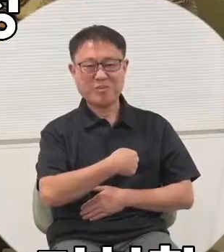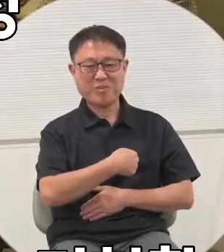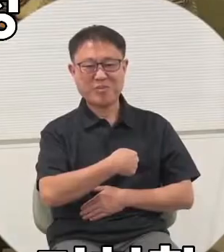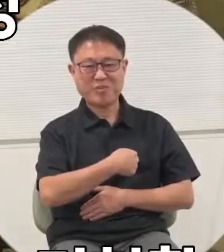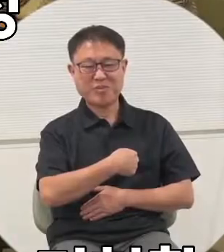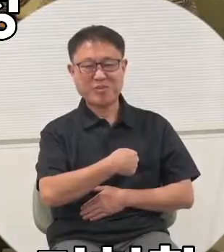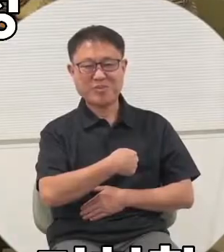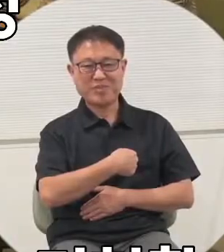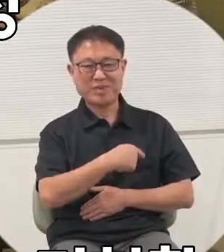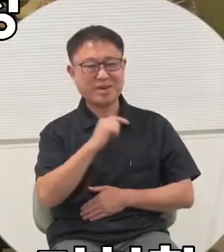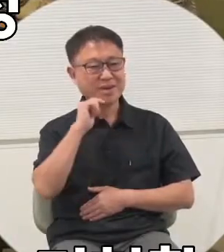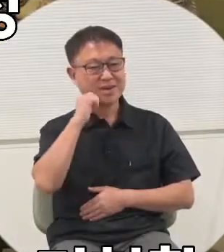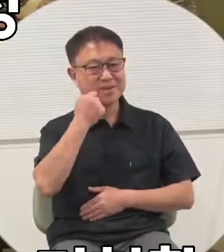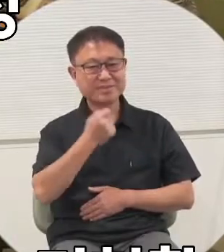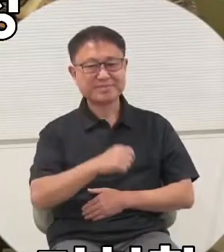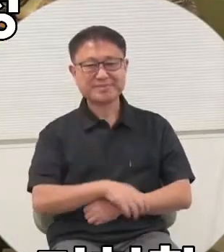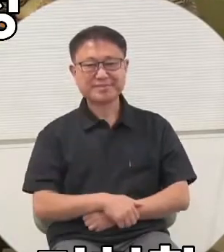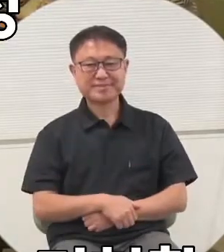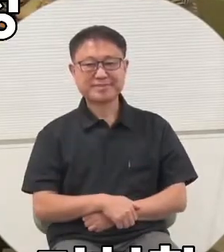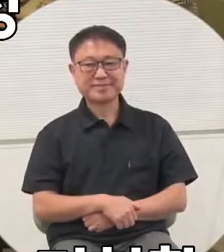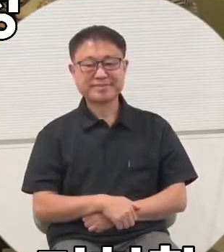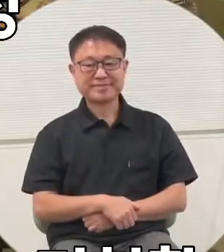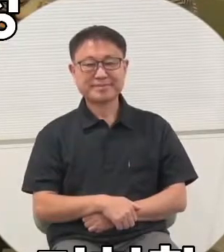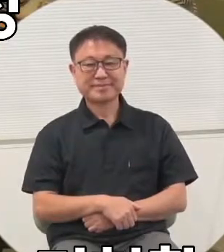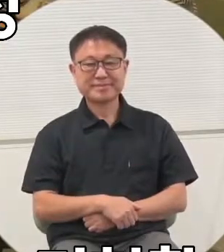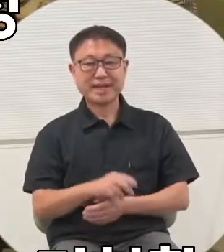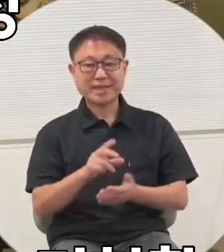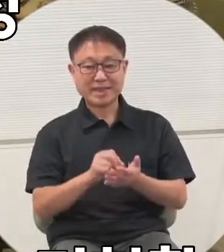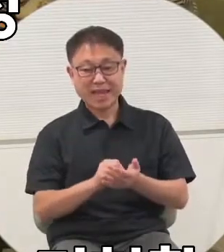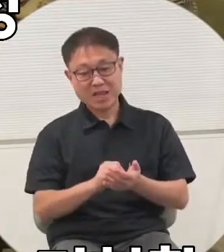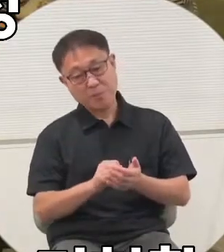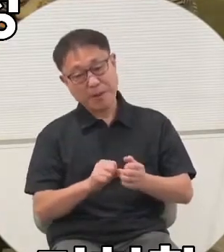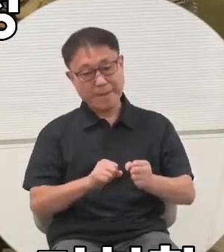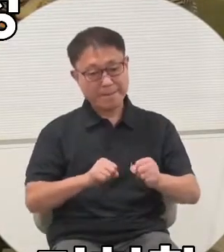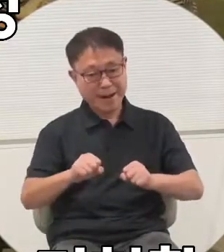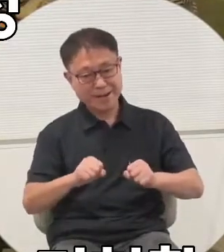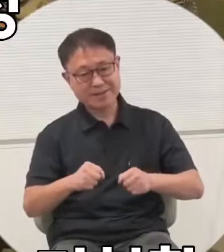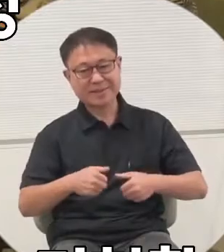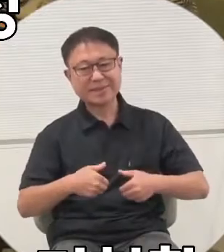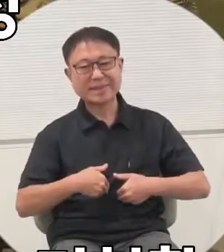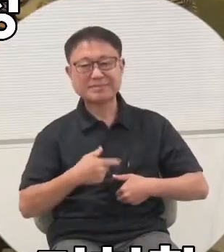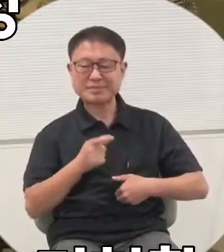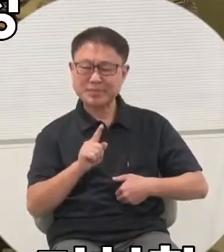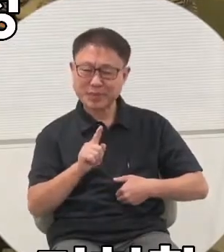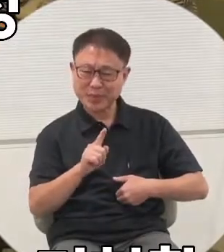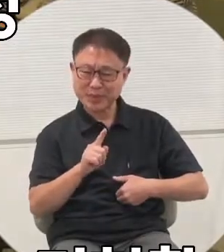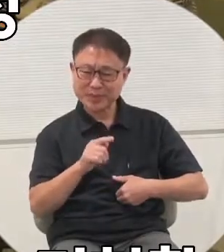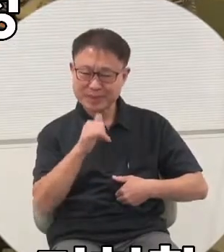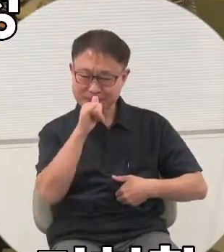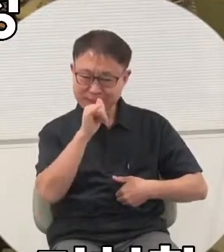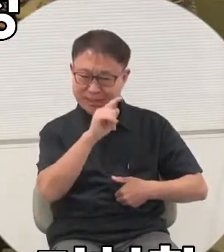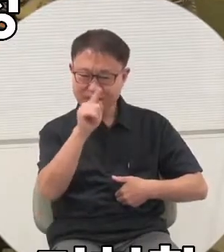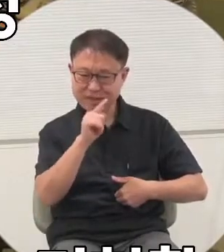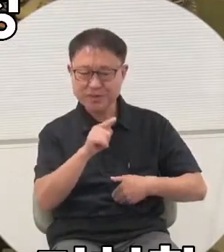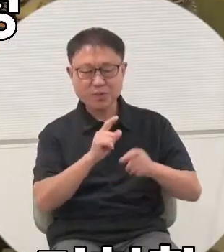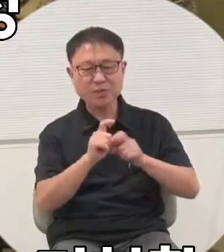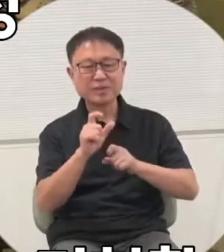이렇게 좀 어려운 것 같아요. 그래서 이럴수록 좀 활기차게 뭔가를 했으면 좋겠다. 뭐가 없을까? 뭐 이런 고민들이 좀